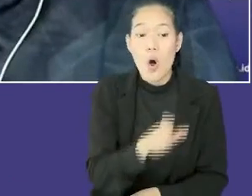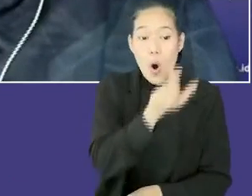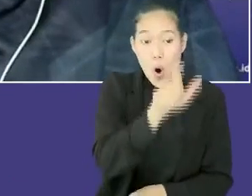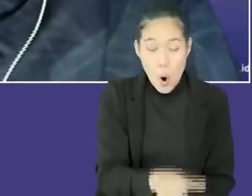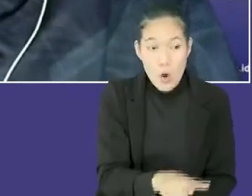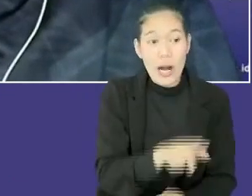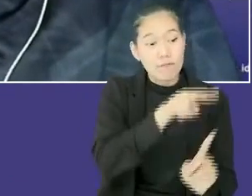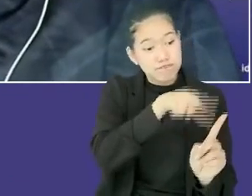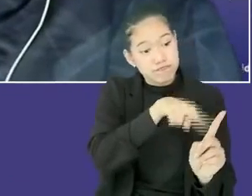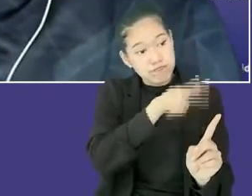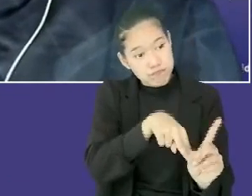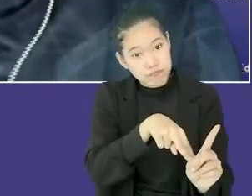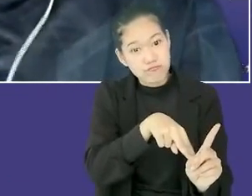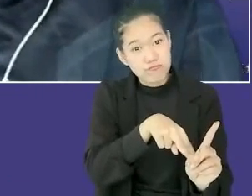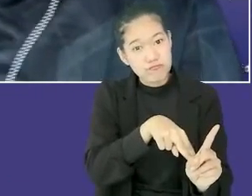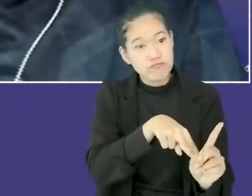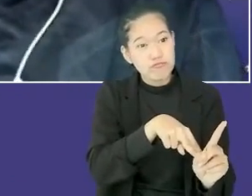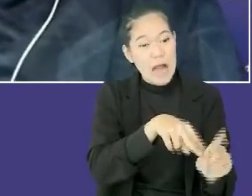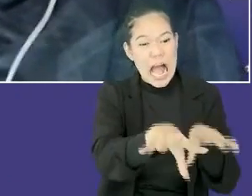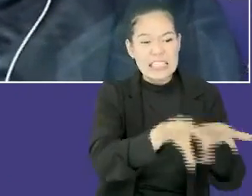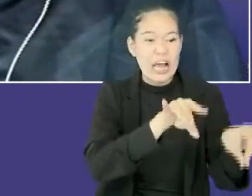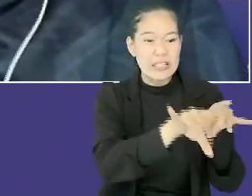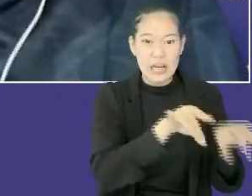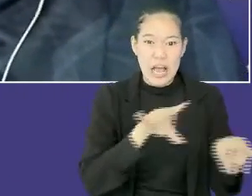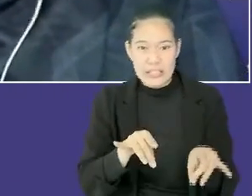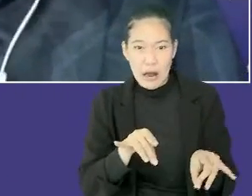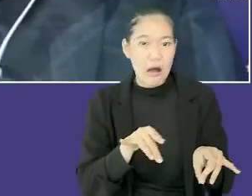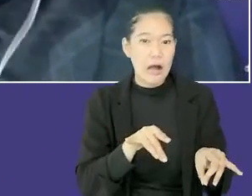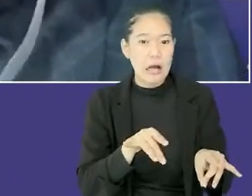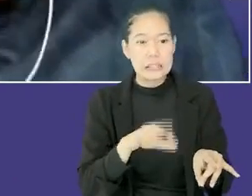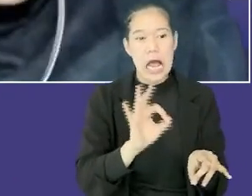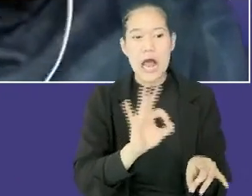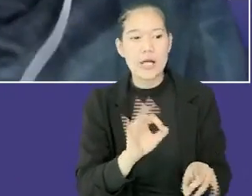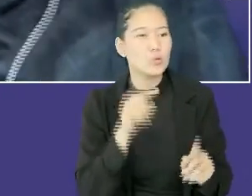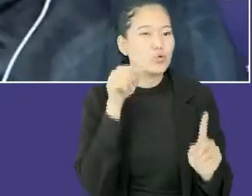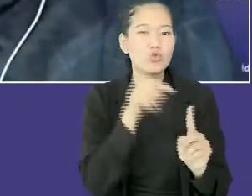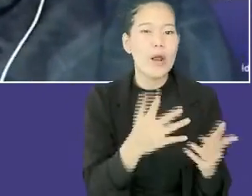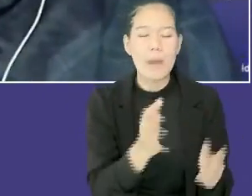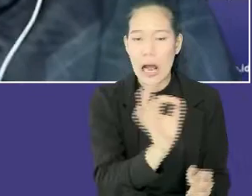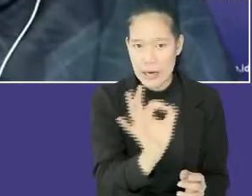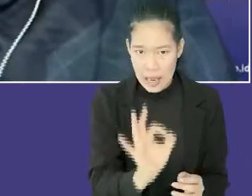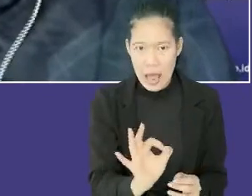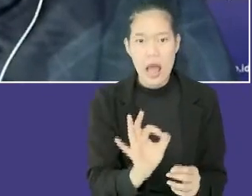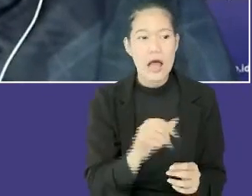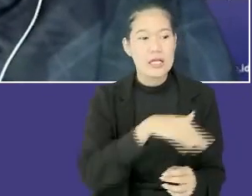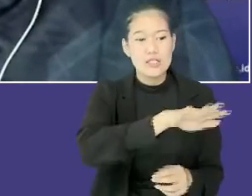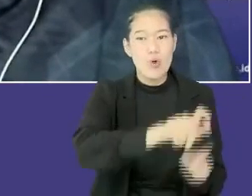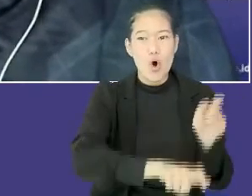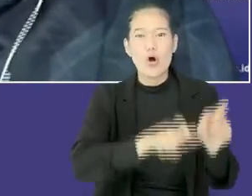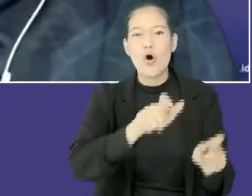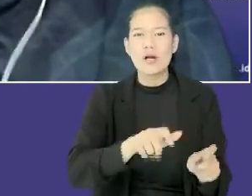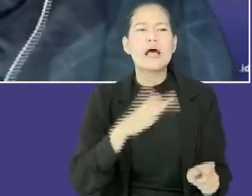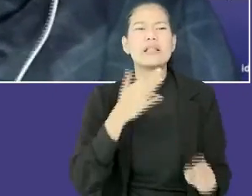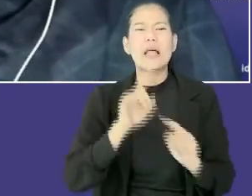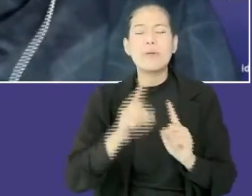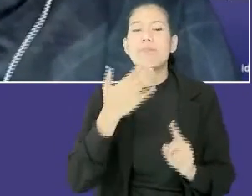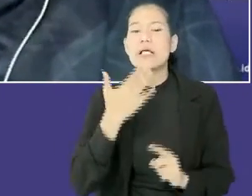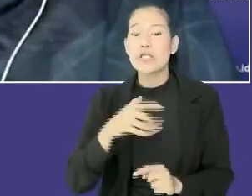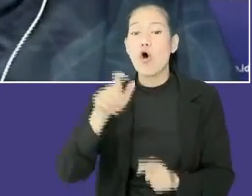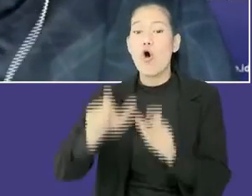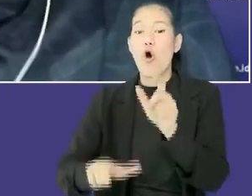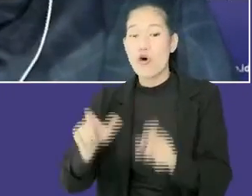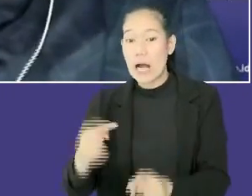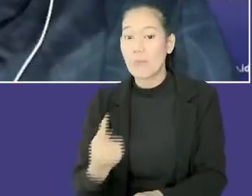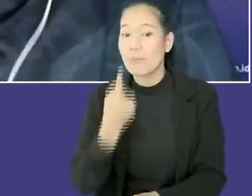orang-orang yang diperiksa secara rem Demak NJ lagi di rumah diperiksa sama orang yang kita periksakan ada ceritanya ada